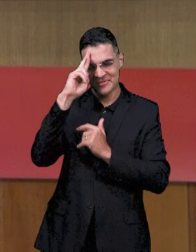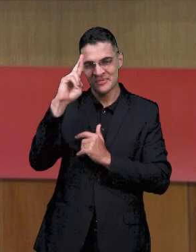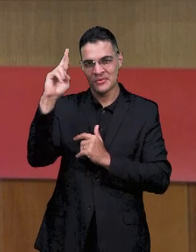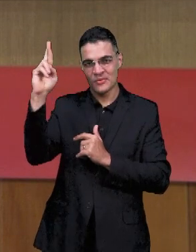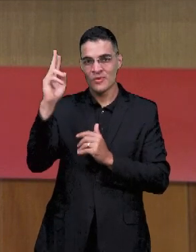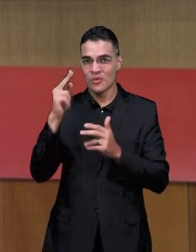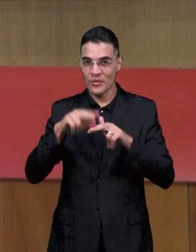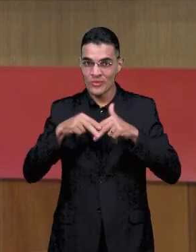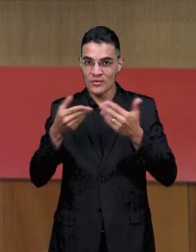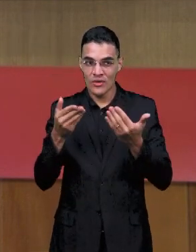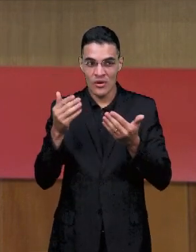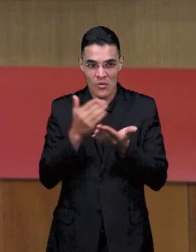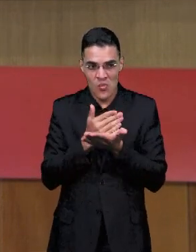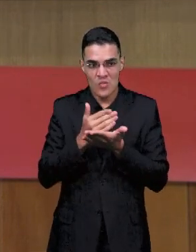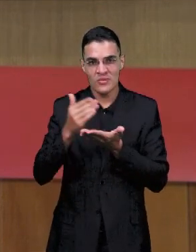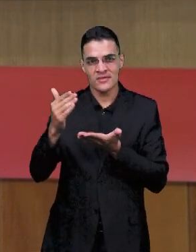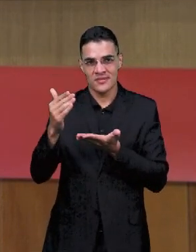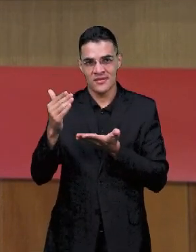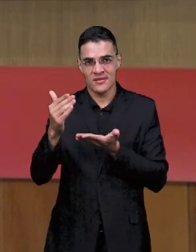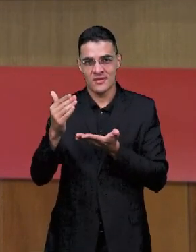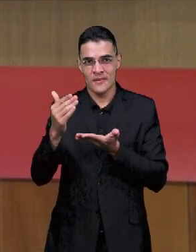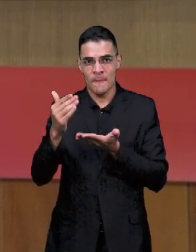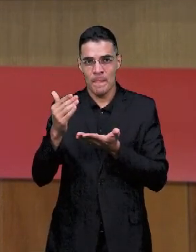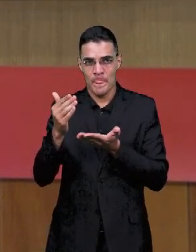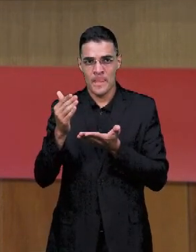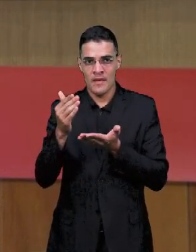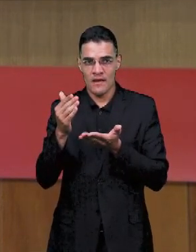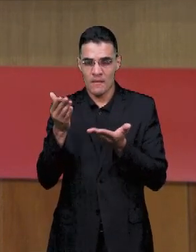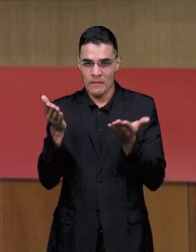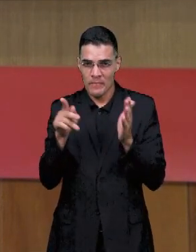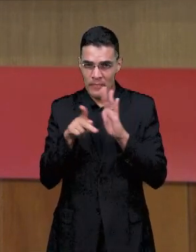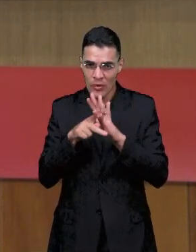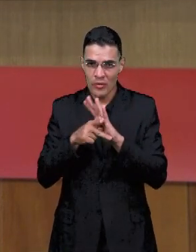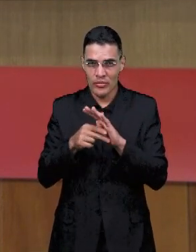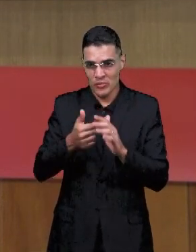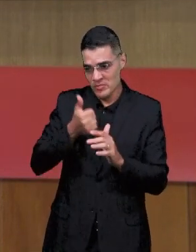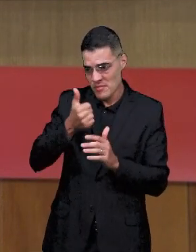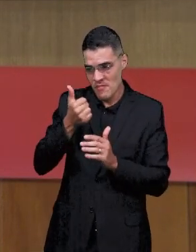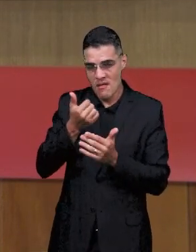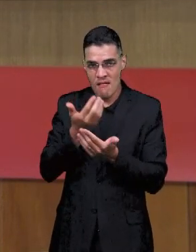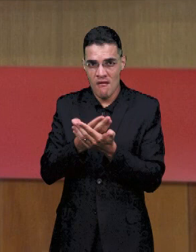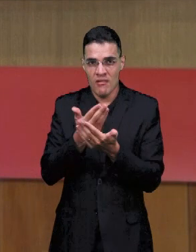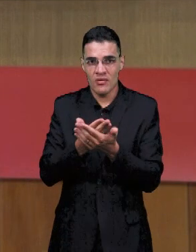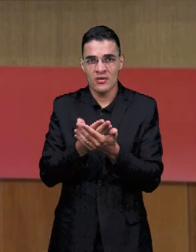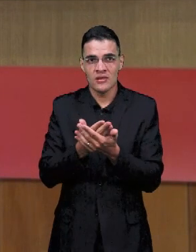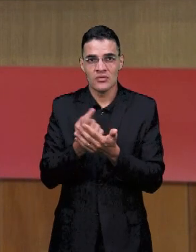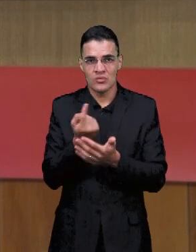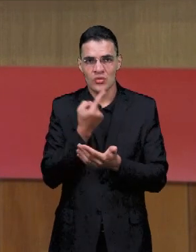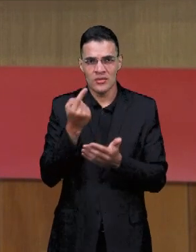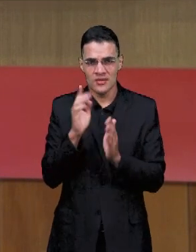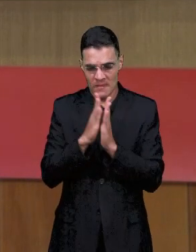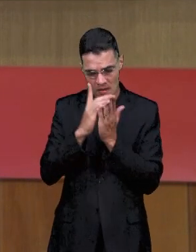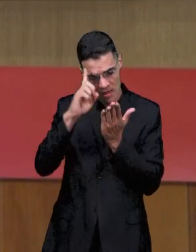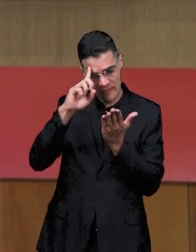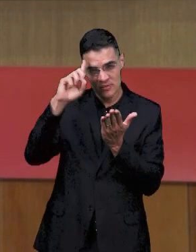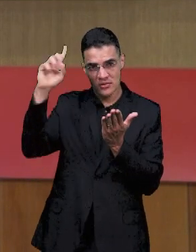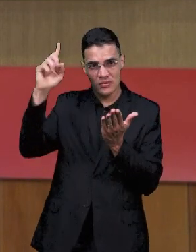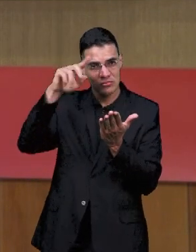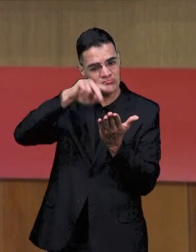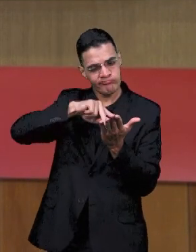Господа, мы начнем наше слово в этот вечер, в этот день. Давайте прочитаем Слово